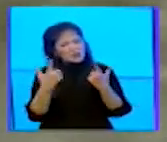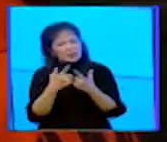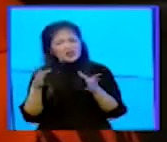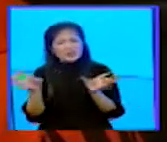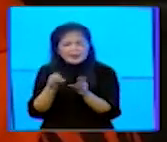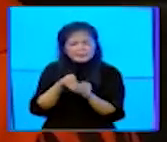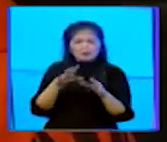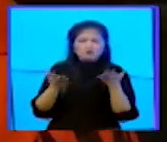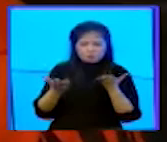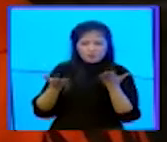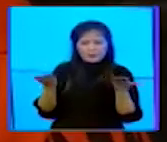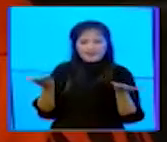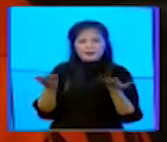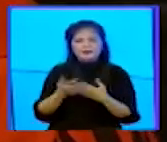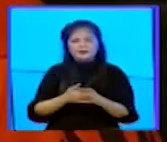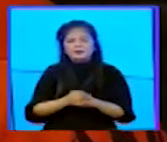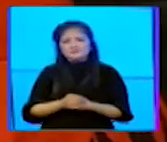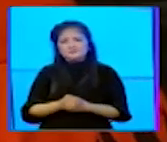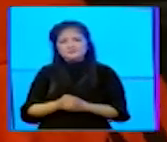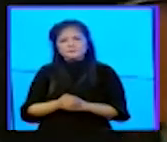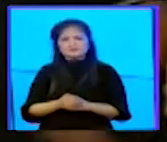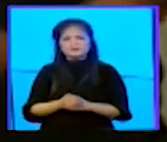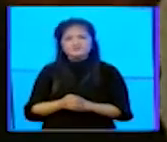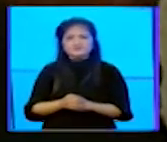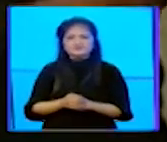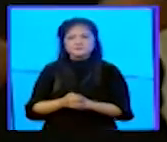Jakarta, Lina Kautsiki, Herdiansyah, dan Rebecca Silitonga, iNews, melaporkan.